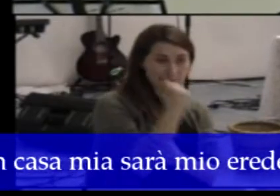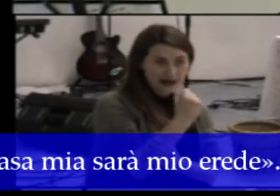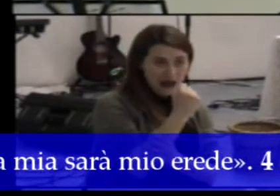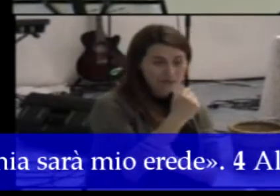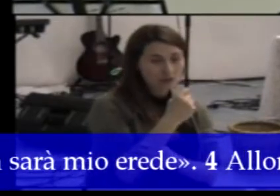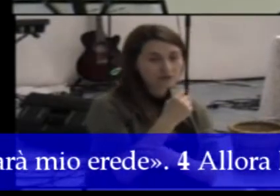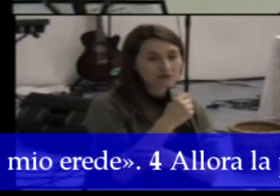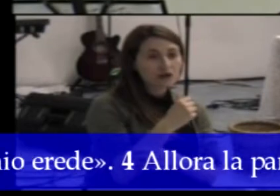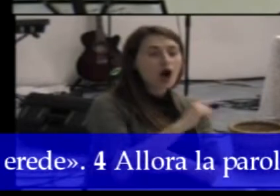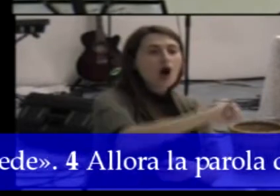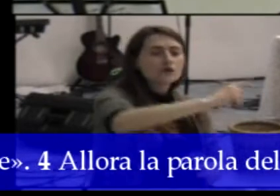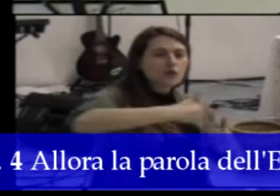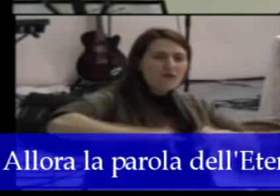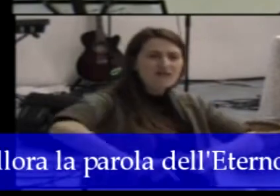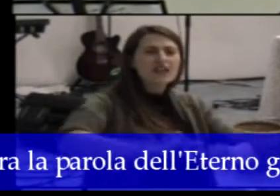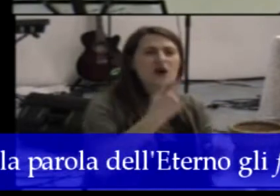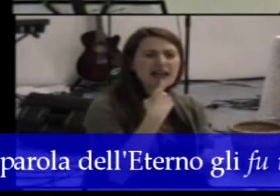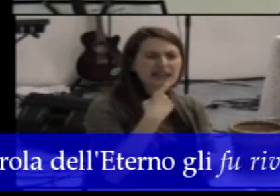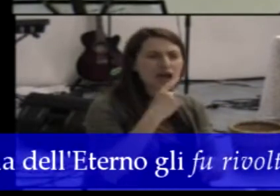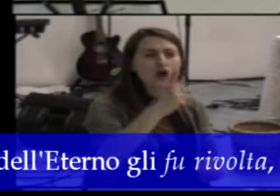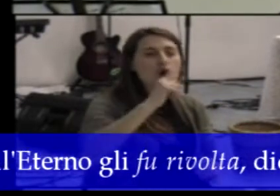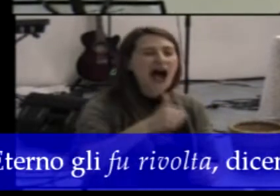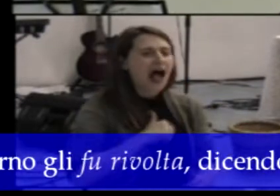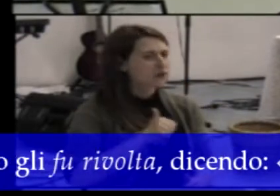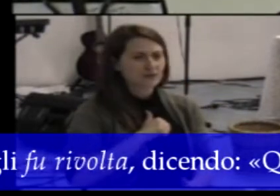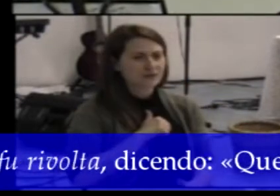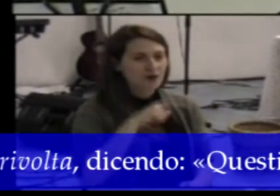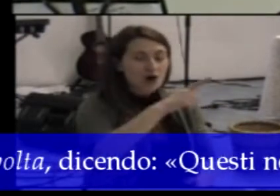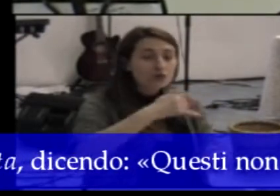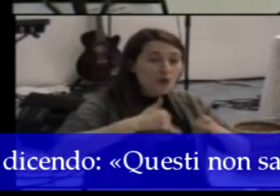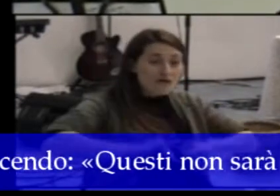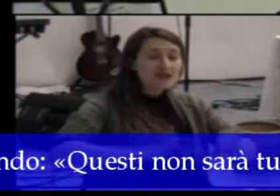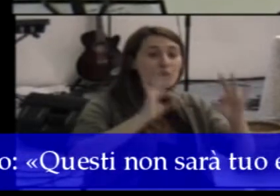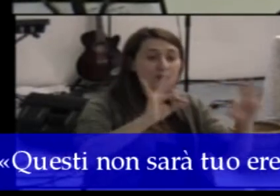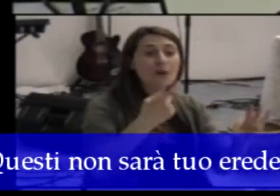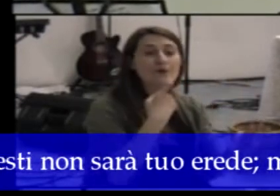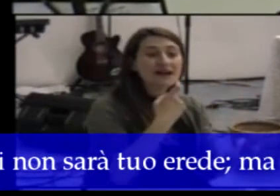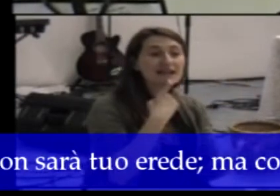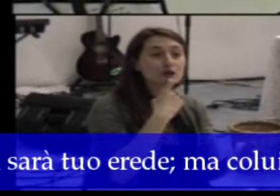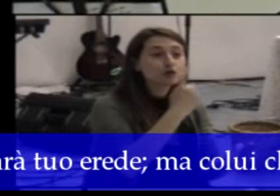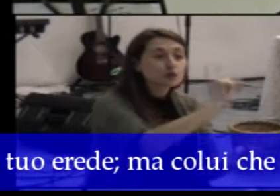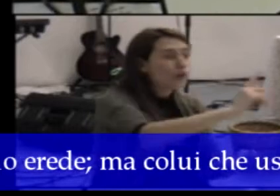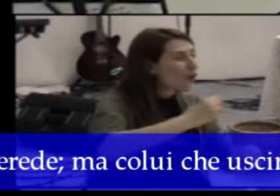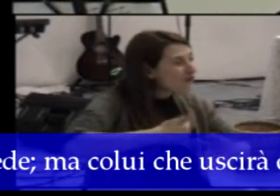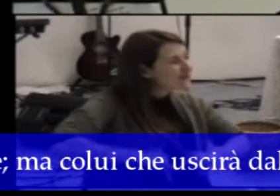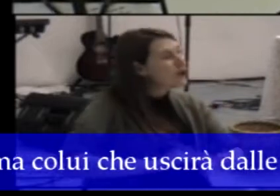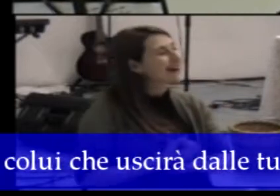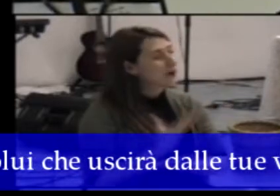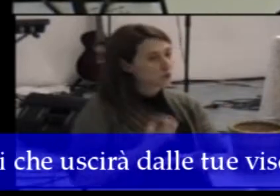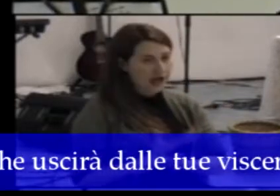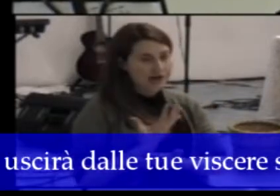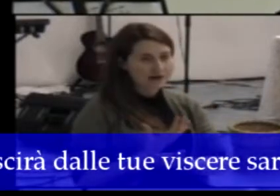non sarà tuo erede, ma colui che uscirà dalle tue viscere sarà tuo erede. Poi lo condusse fuori e gli